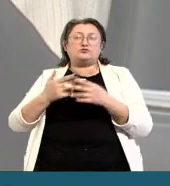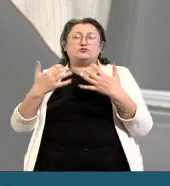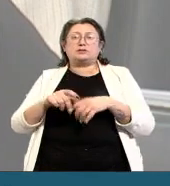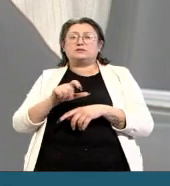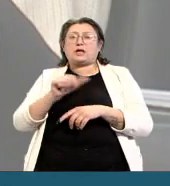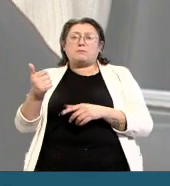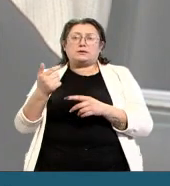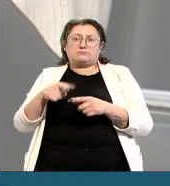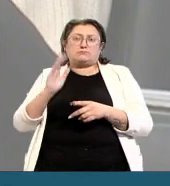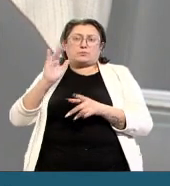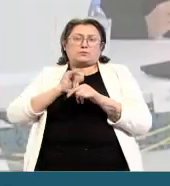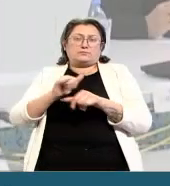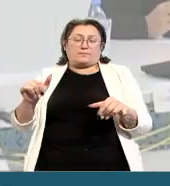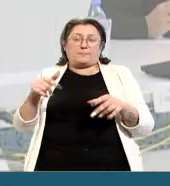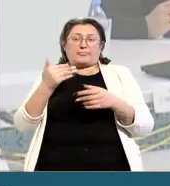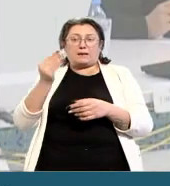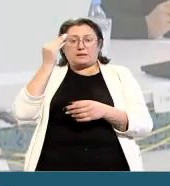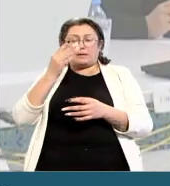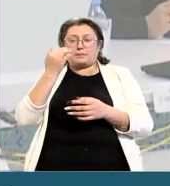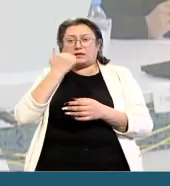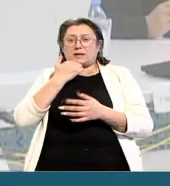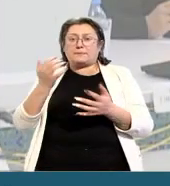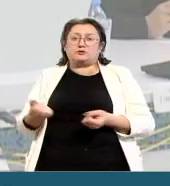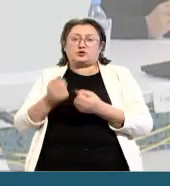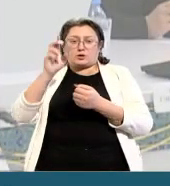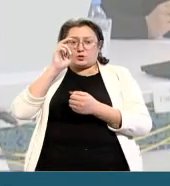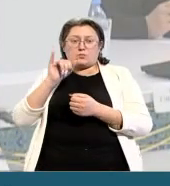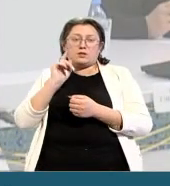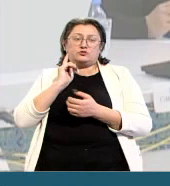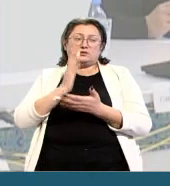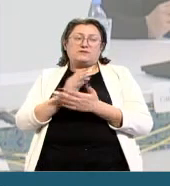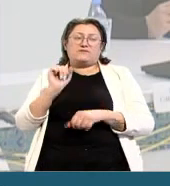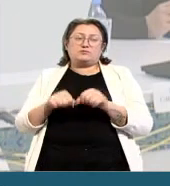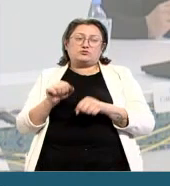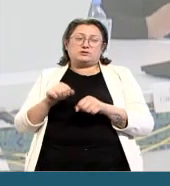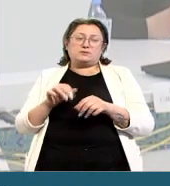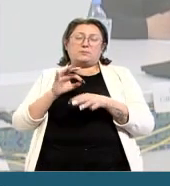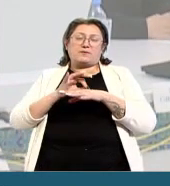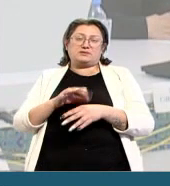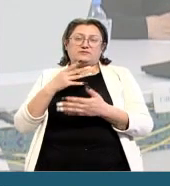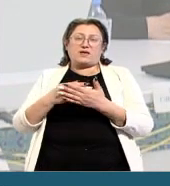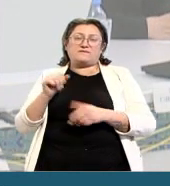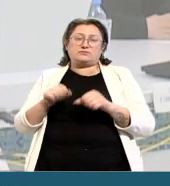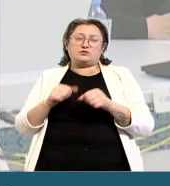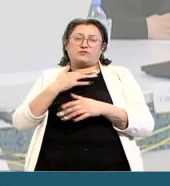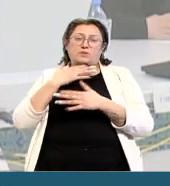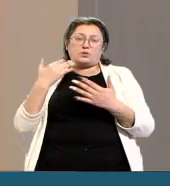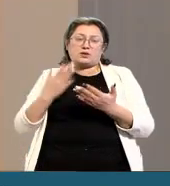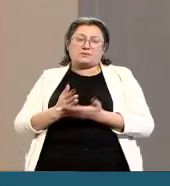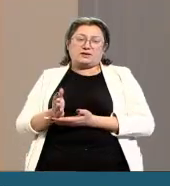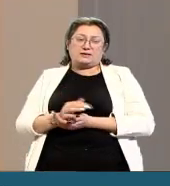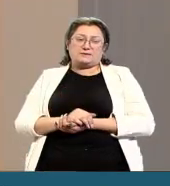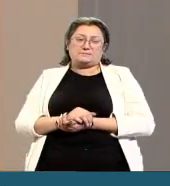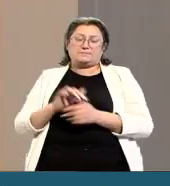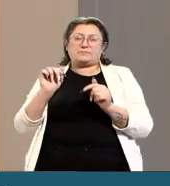одним из самых перспективных. По его мнению, благодаря поддержке государства у молодежи сегодня есть возможность реализовать свой потенциал во многих отраслях.